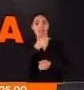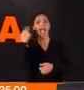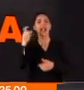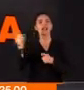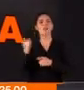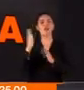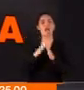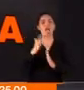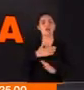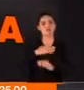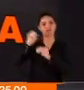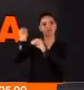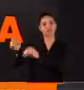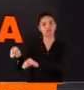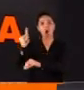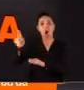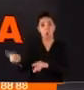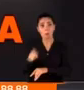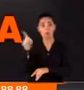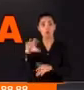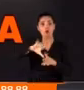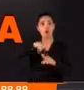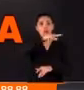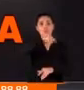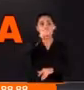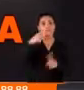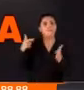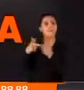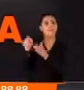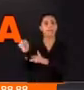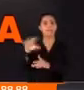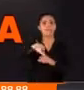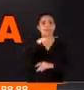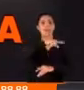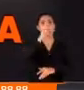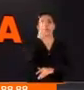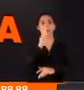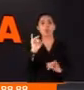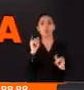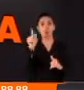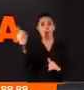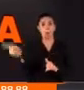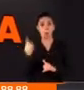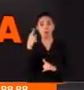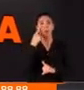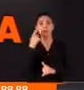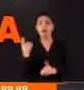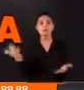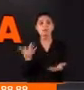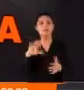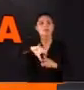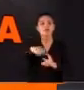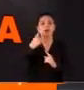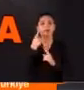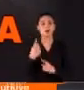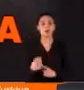da evinin önüne bıraktı. İşte o motor hırsızların hedefi oldu. Hırsızlar yaklaşık 300 kiloluk o motoru bakın nasıl çaldı.